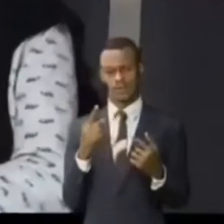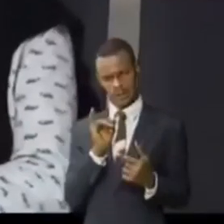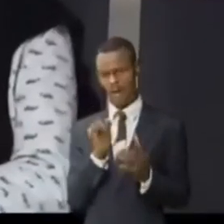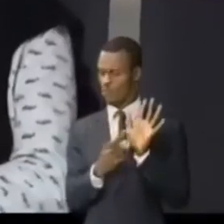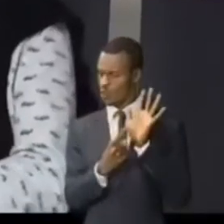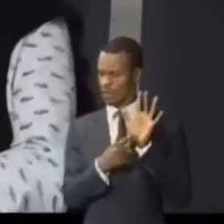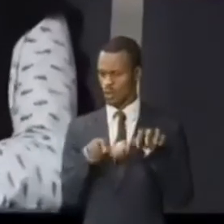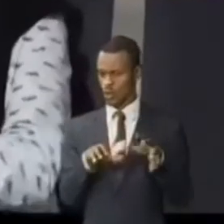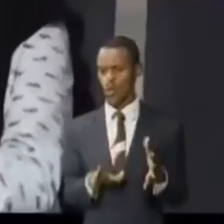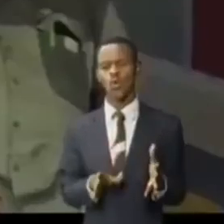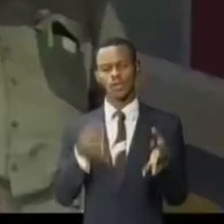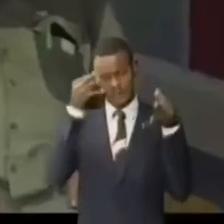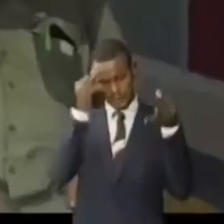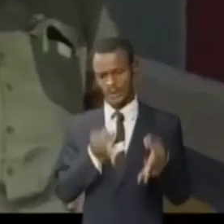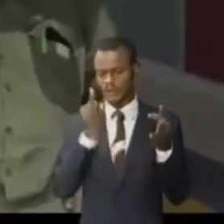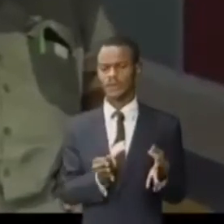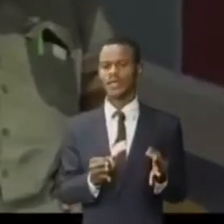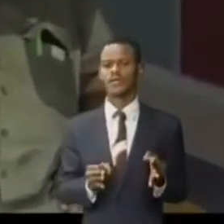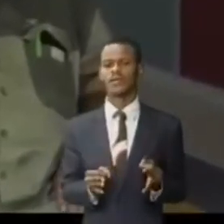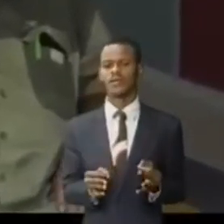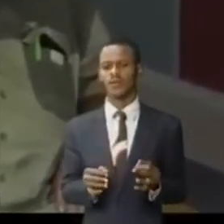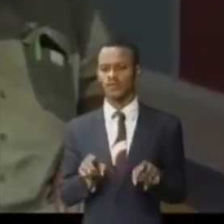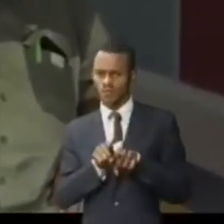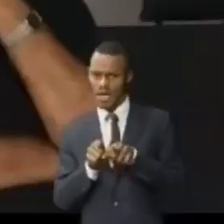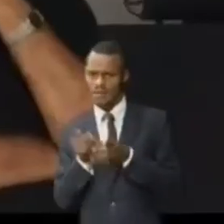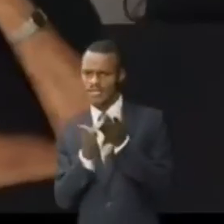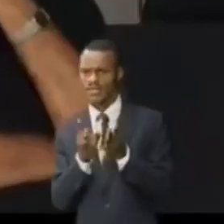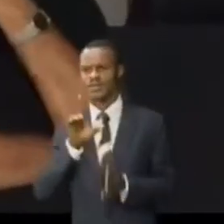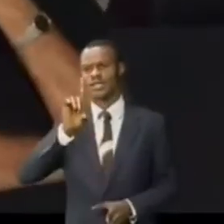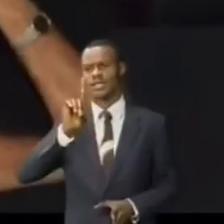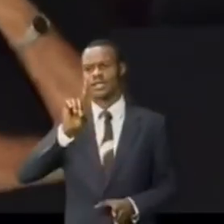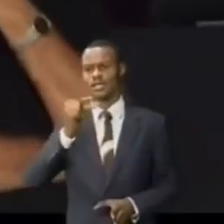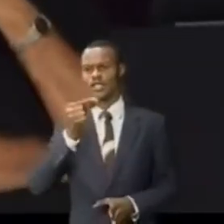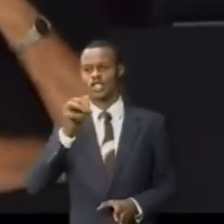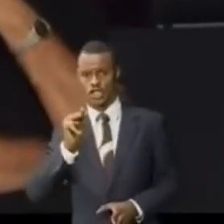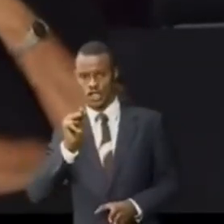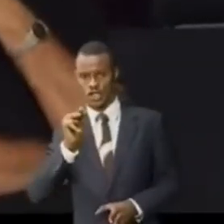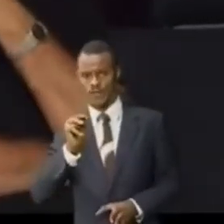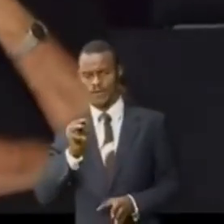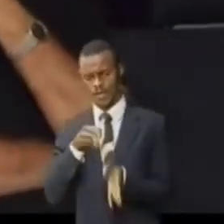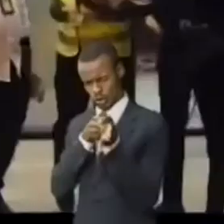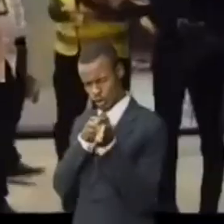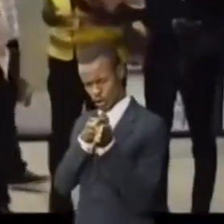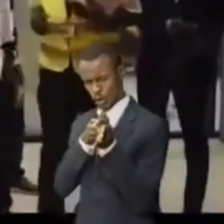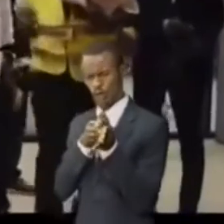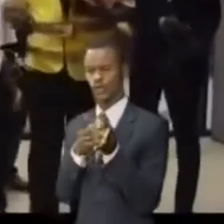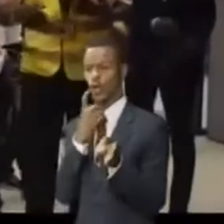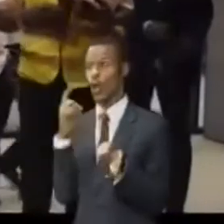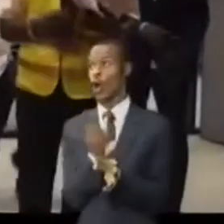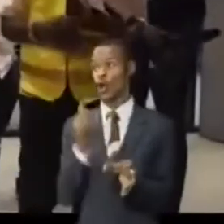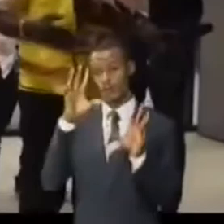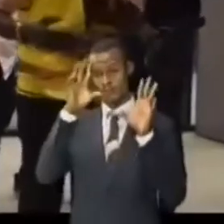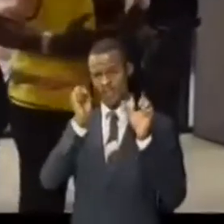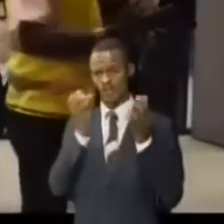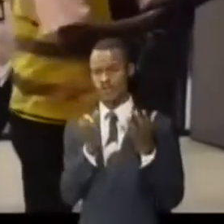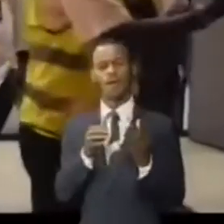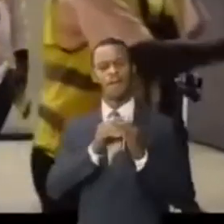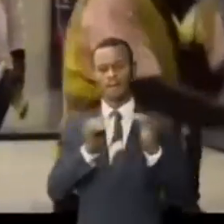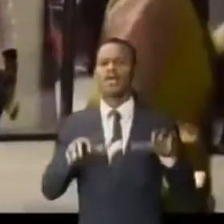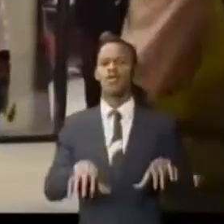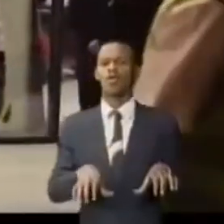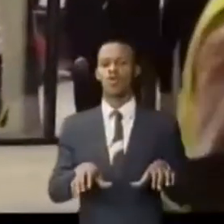Direction générale de migration, DGEM, qui suit à la lettre les instructions du président de la République,